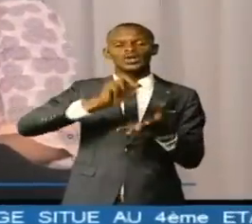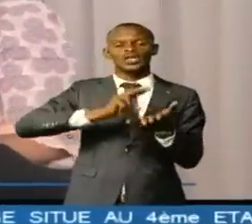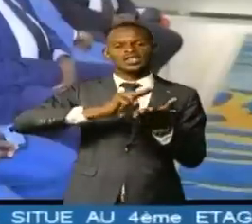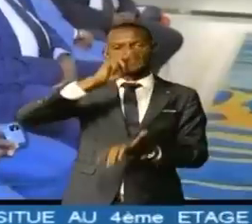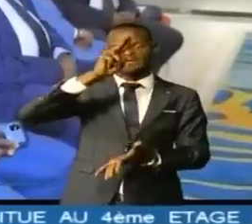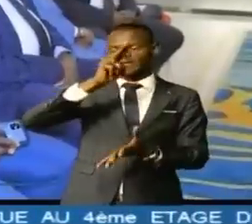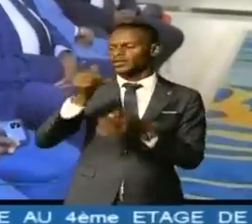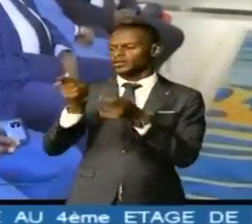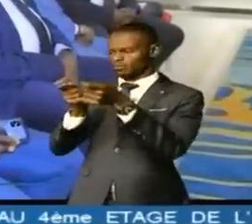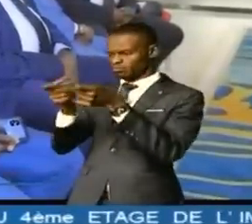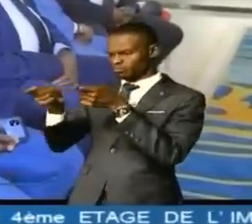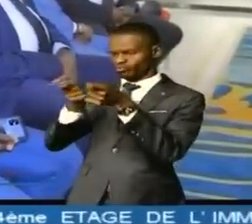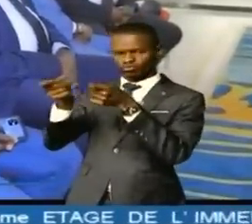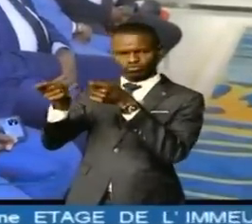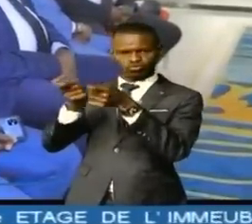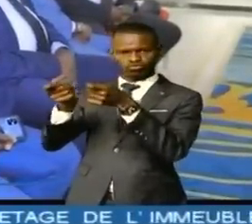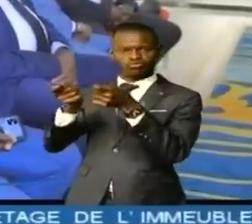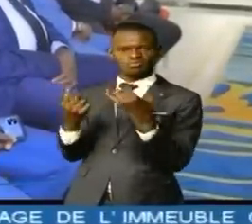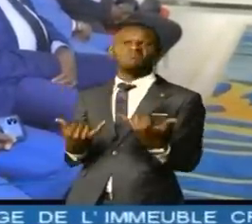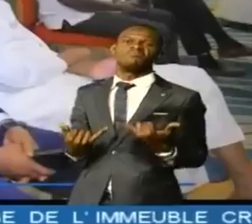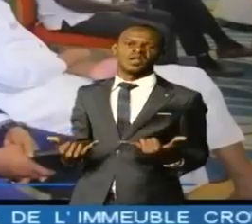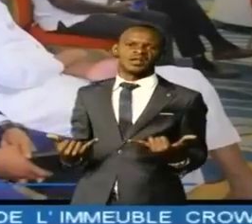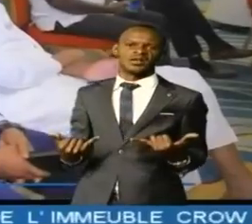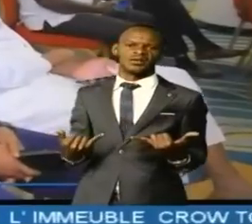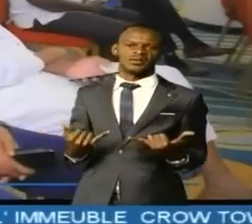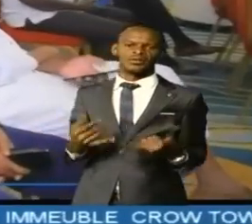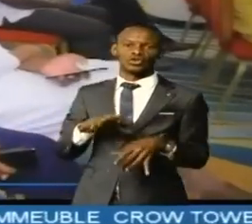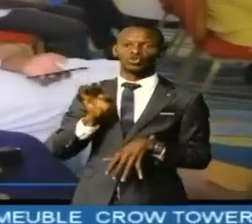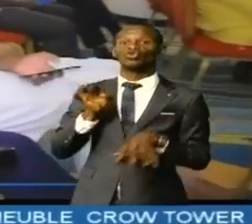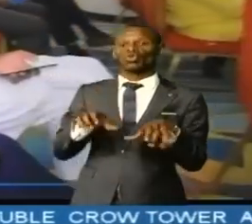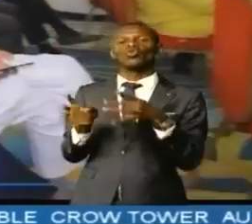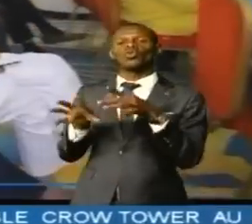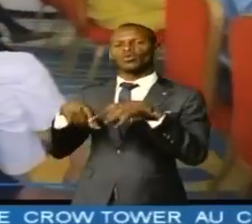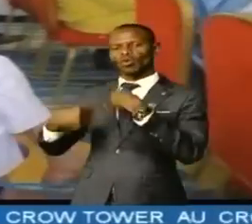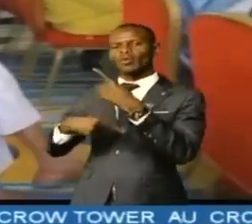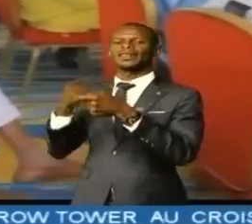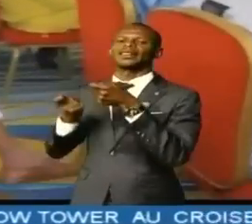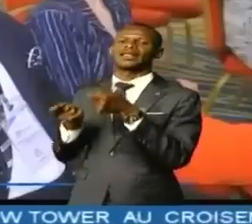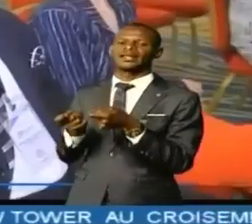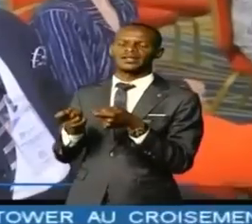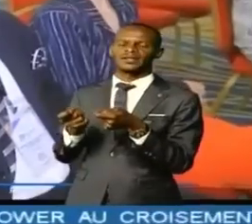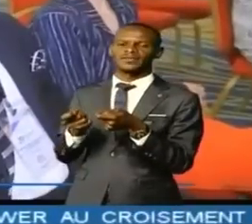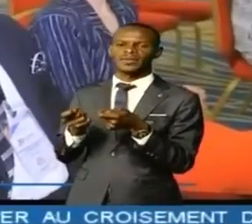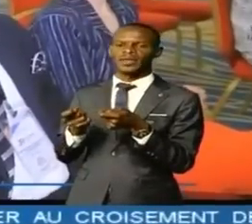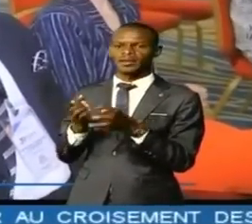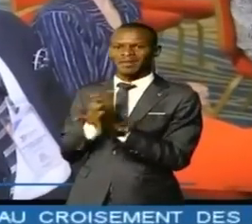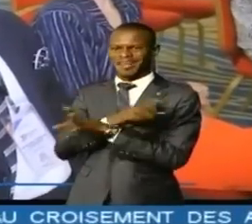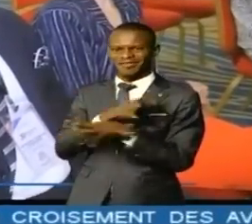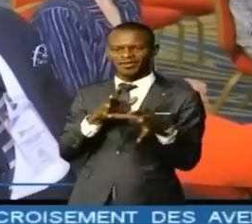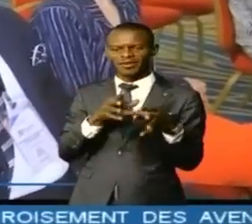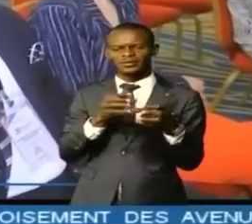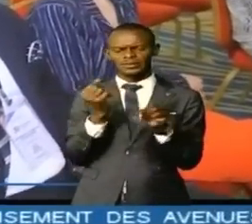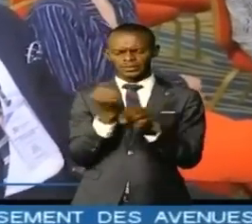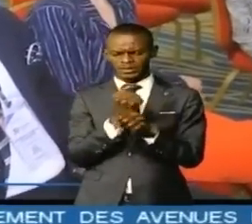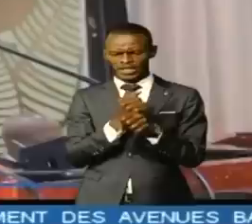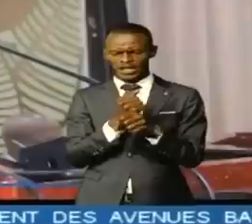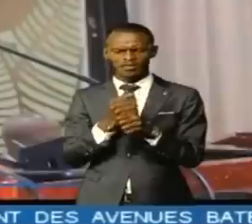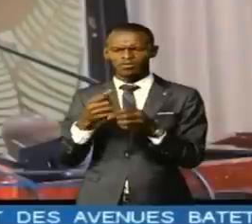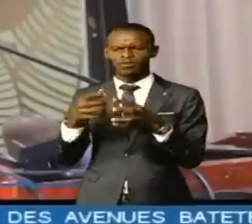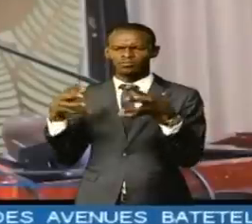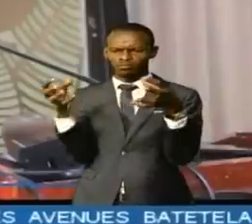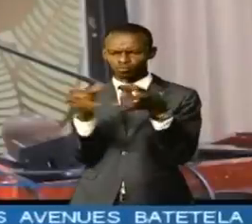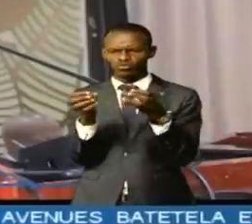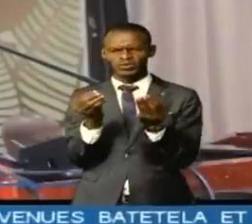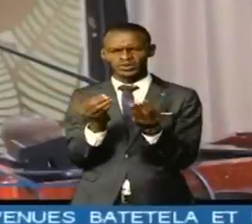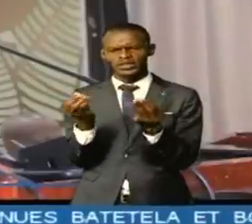Diawara. Devant ses homologues et participant aux travaux, le ministre de l'enseignement supérieur et universitaire, Moïse Ndonzangui, est revenu sur